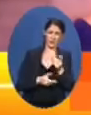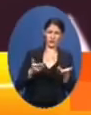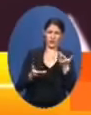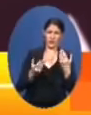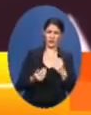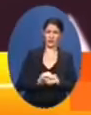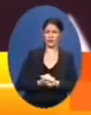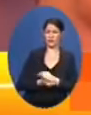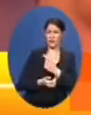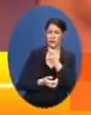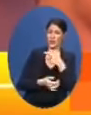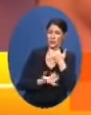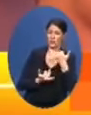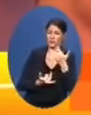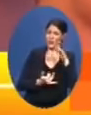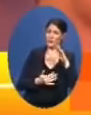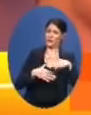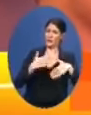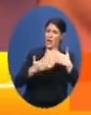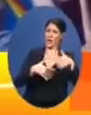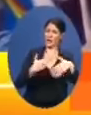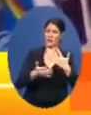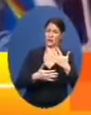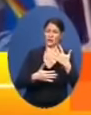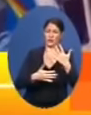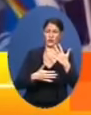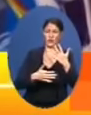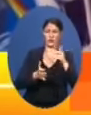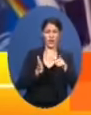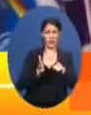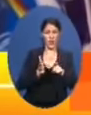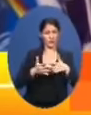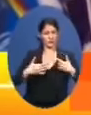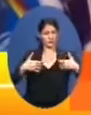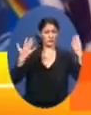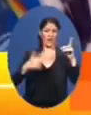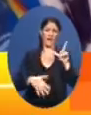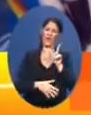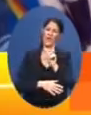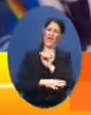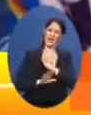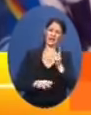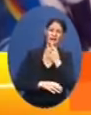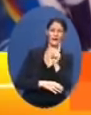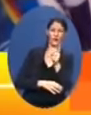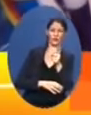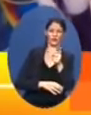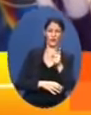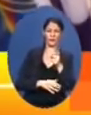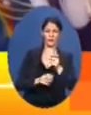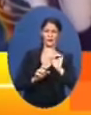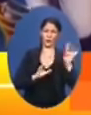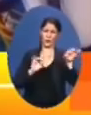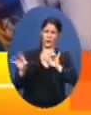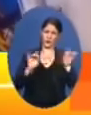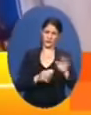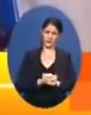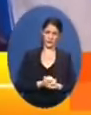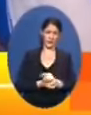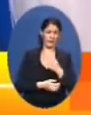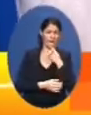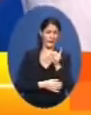וטכנולוגיה, ועדיין אין לנו היקפים כאלו של פיתורים. זאת אומרת, בכלל, כל האיום הזה, אני חושב של הבנק העולמי הוא איזשהו,